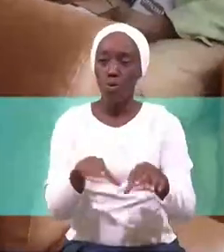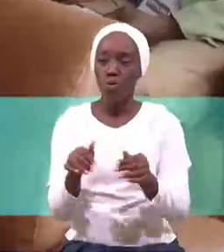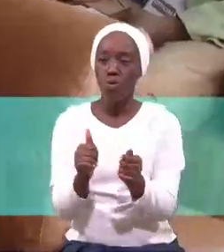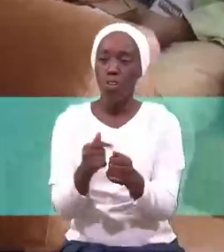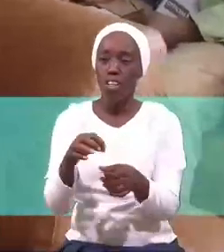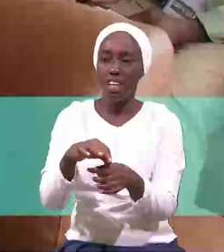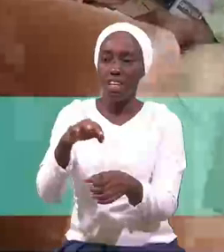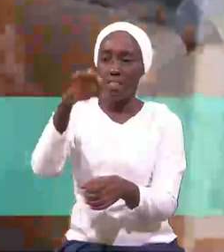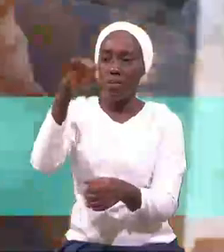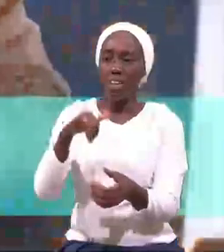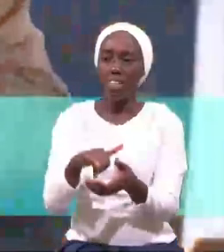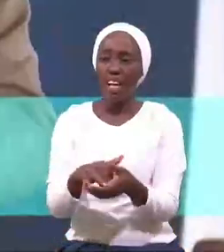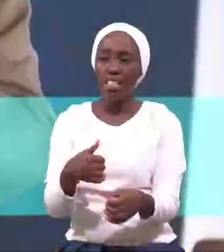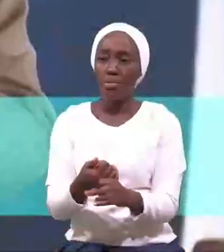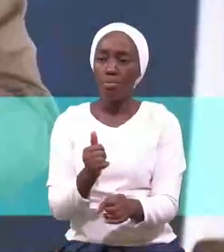C'est ce que...